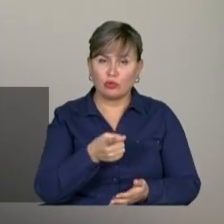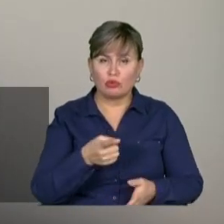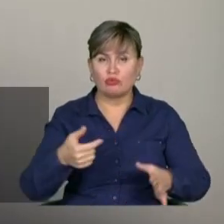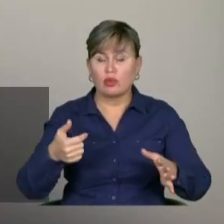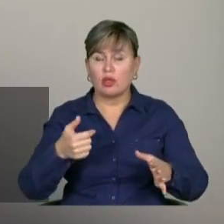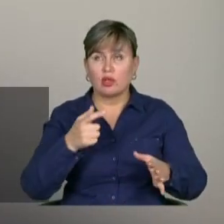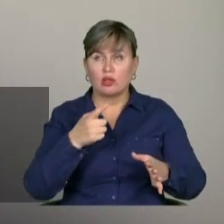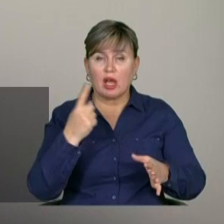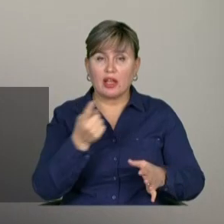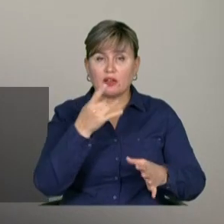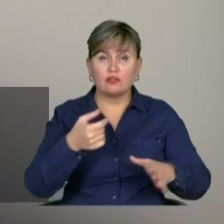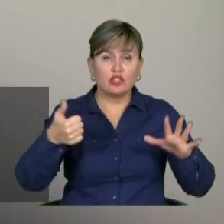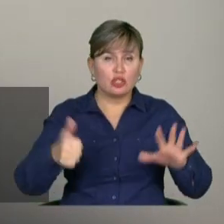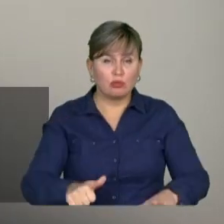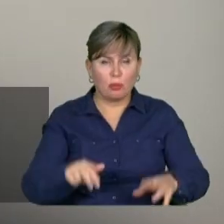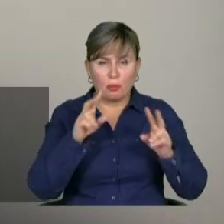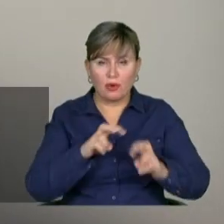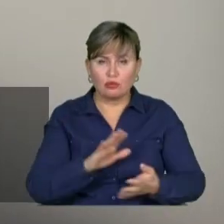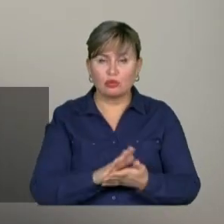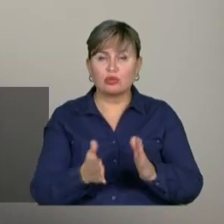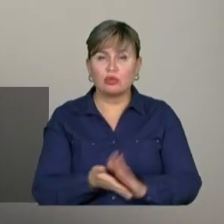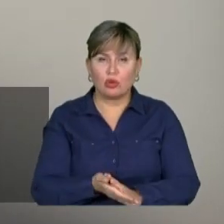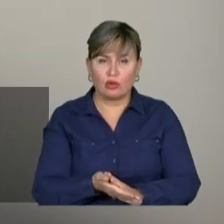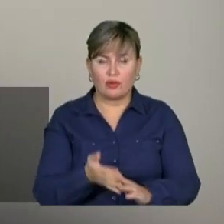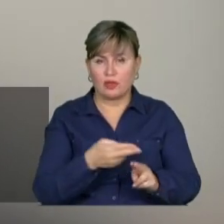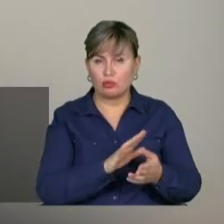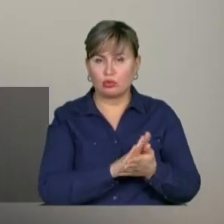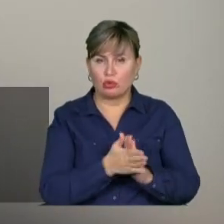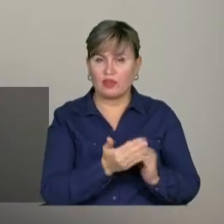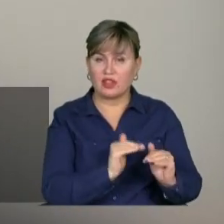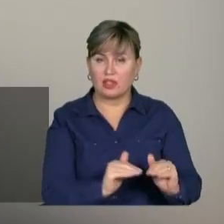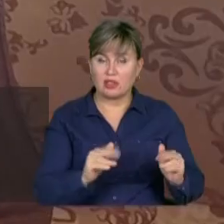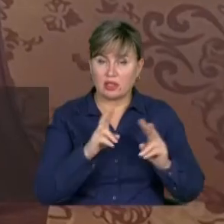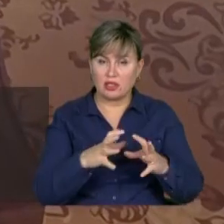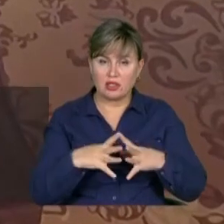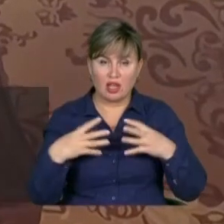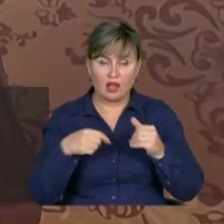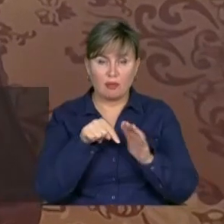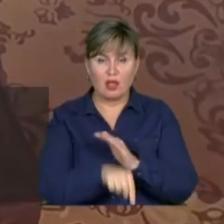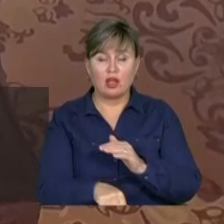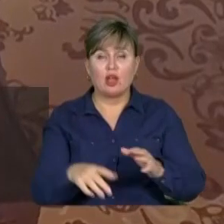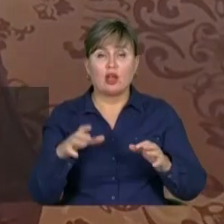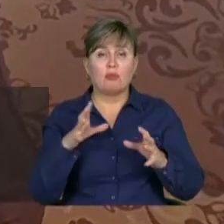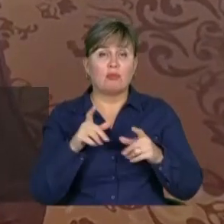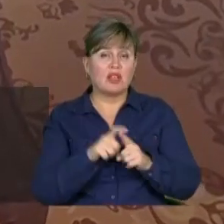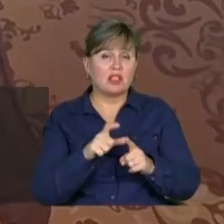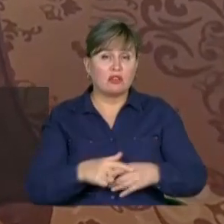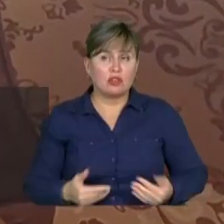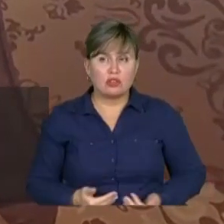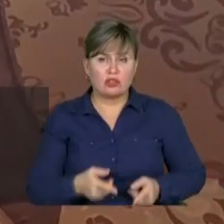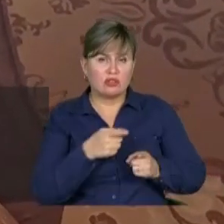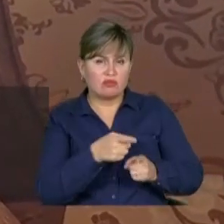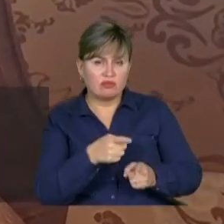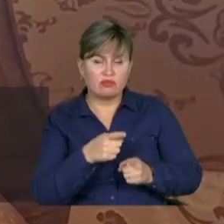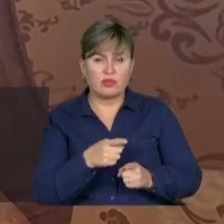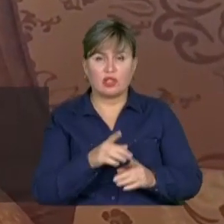должны проверять условия содержания данных детей в семьях. По словам детей, женщина угрожала им регулярно